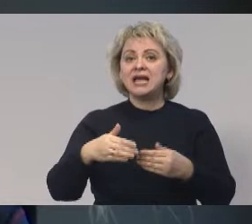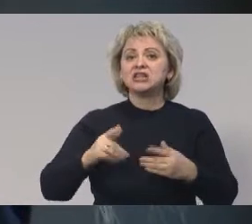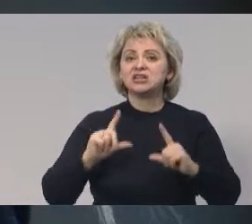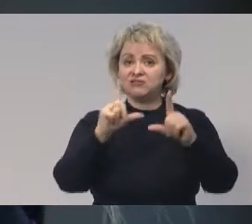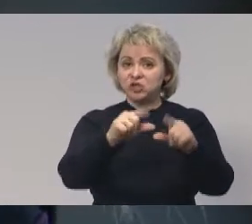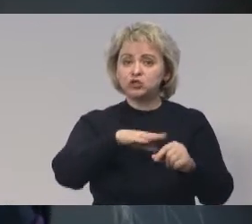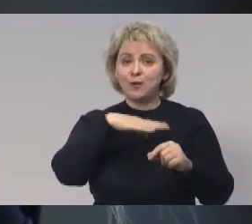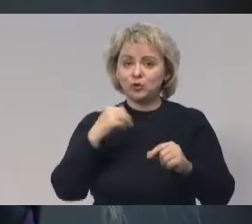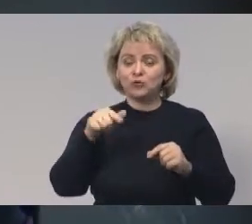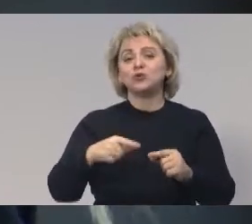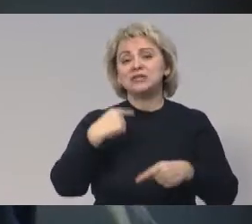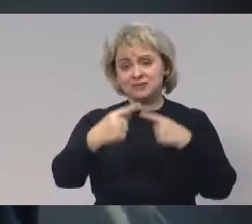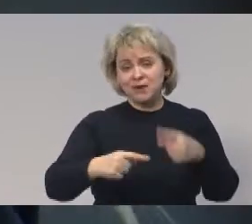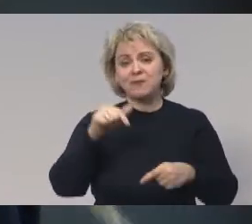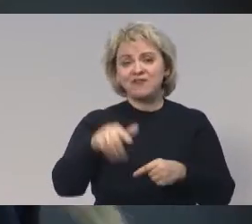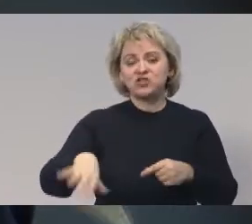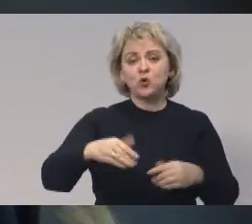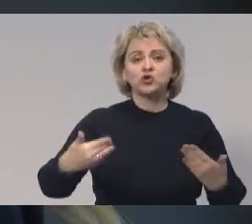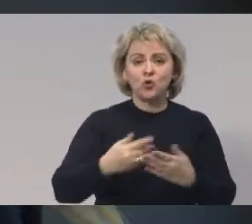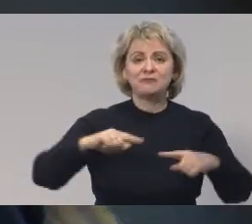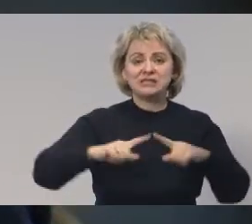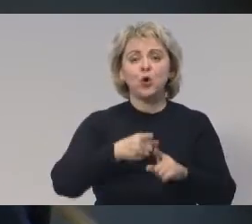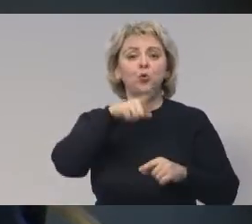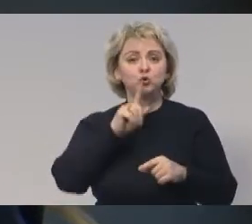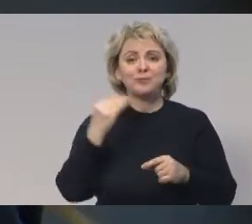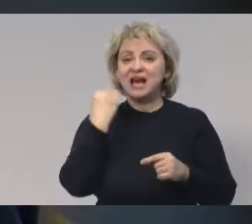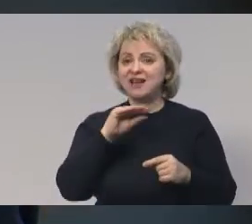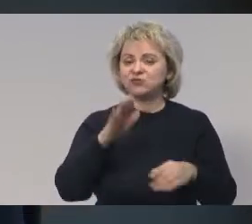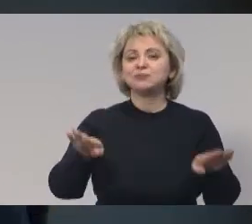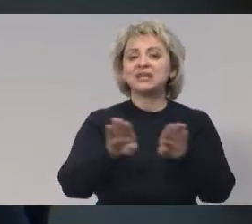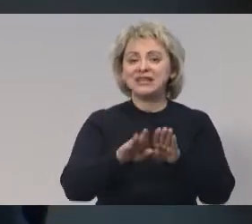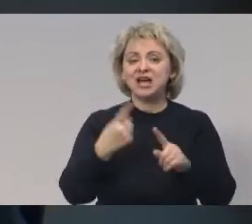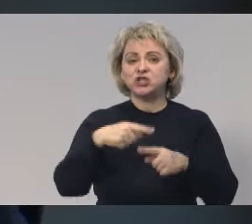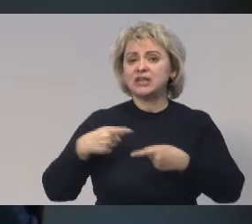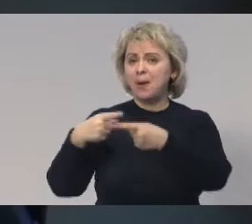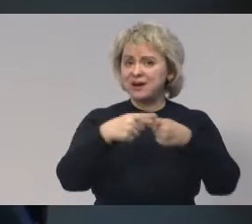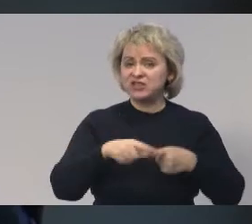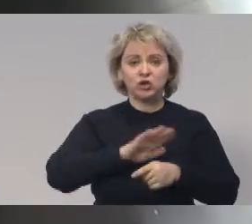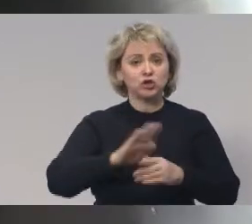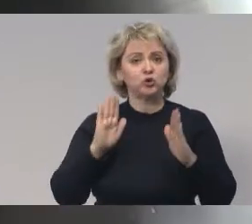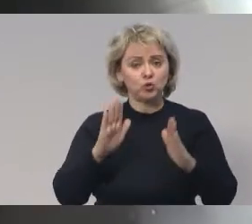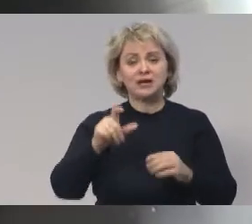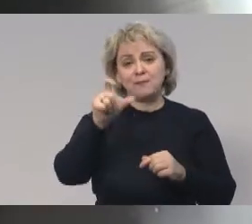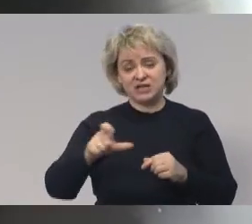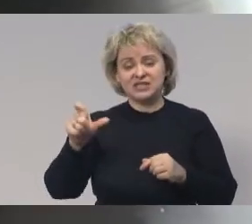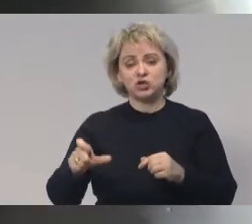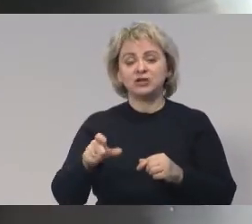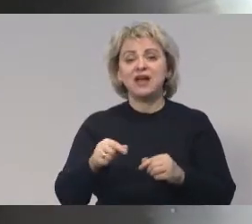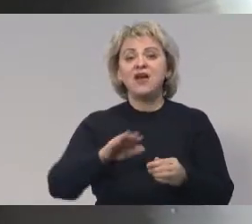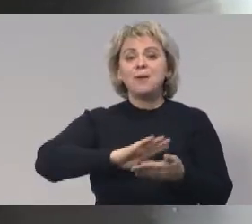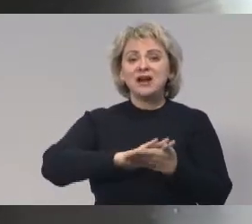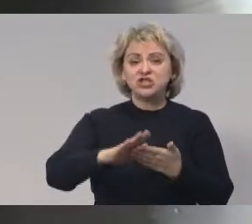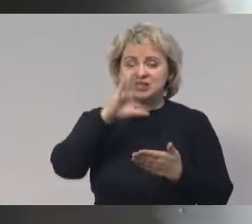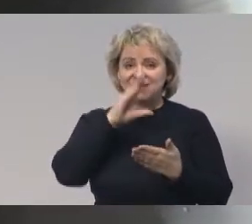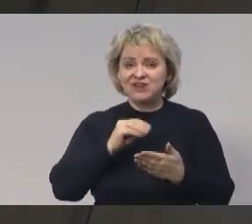Движемся в ногу с технологиями, то есть все стало намного удобнее и комфортнее. Также для проводника, не только для пассажиров. Фильтр для очистки воды